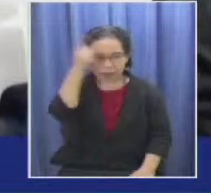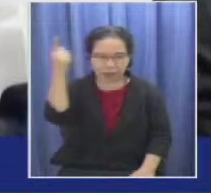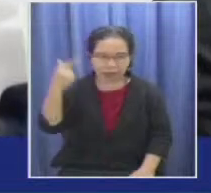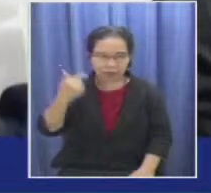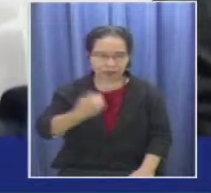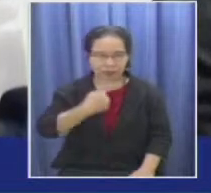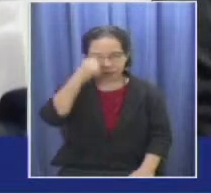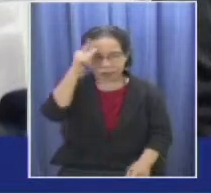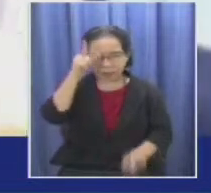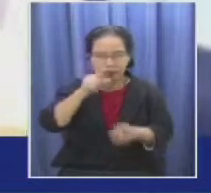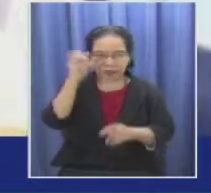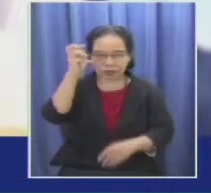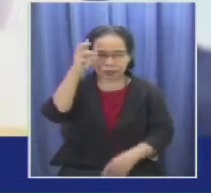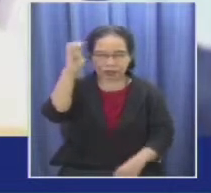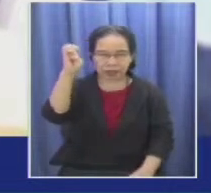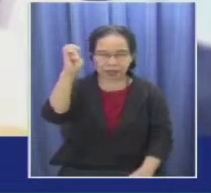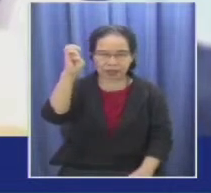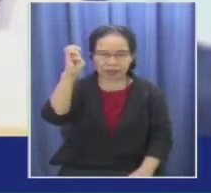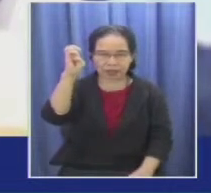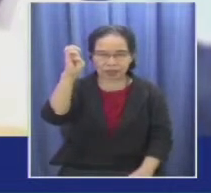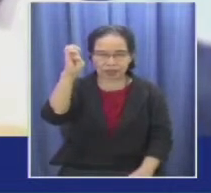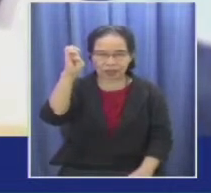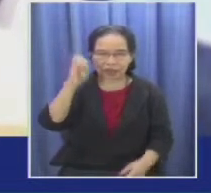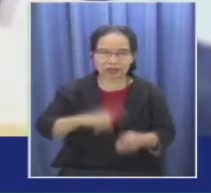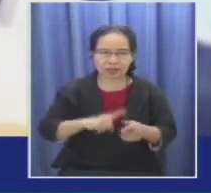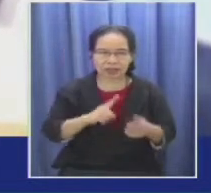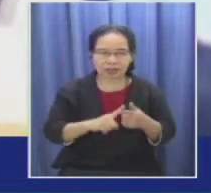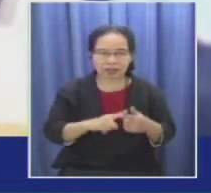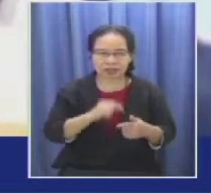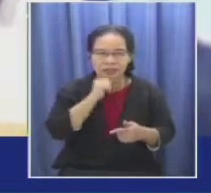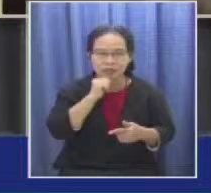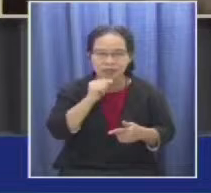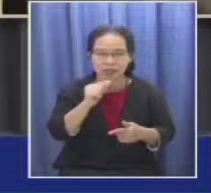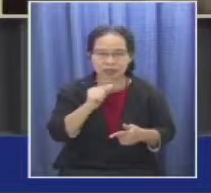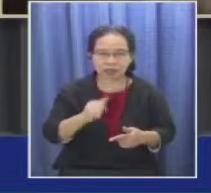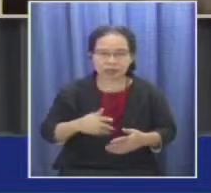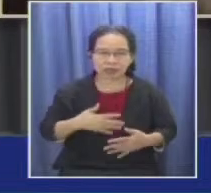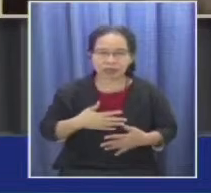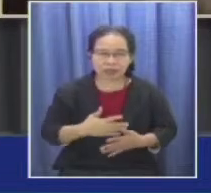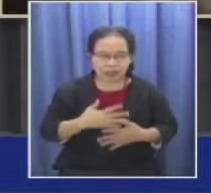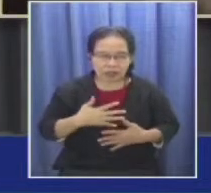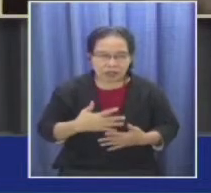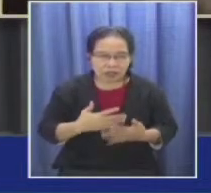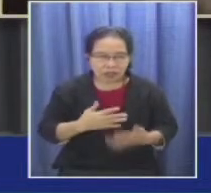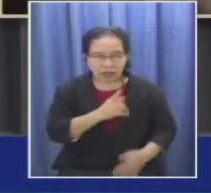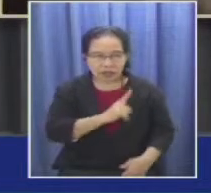mu emoja mroso akọ soro